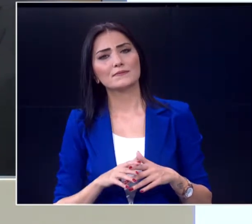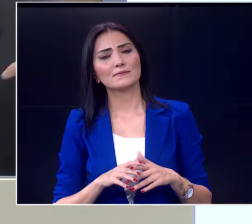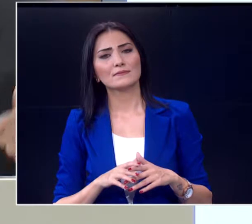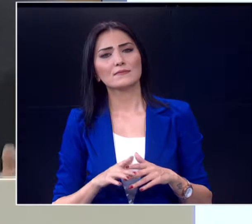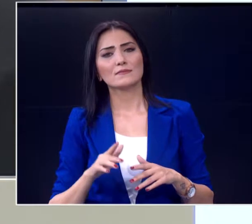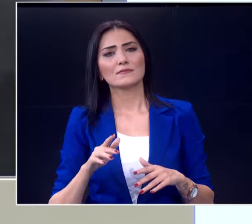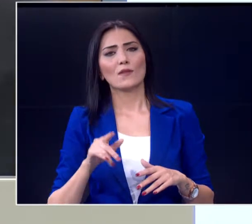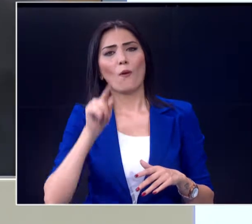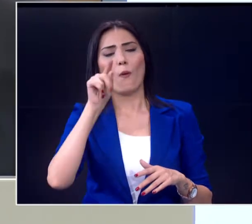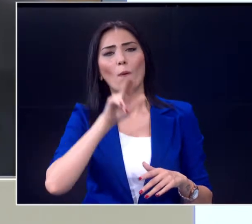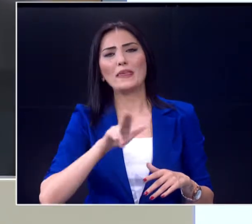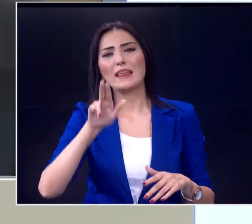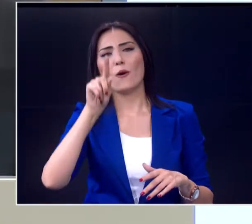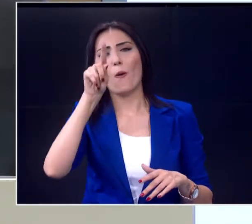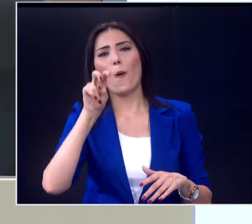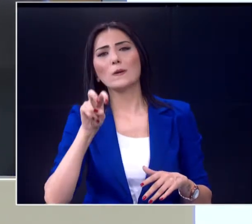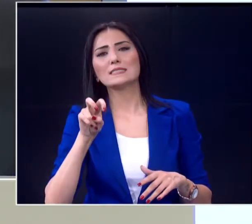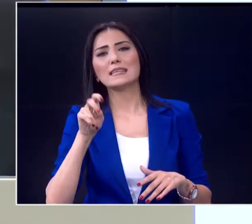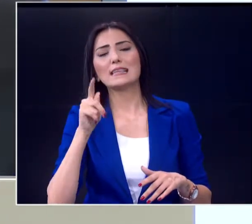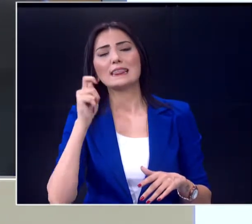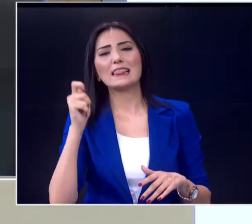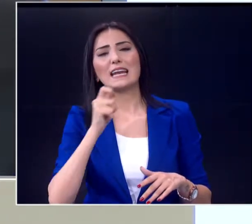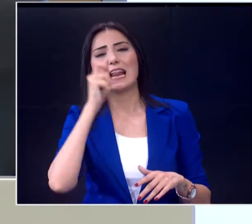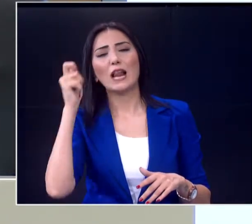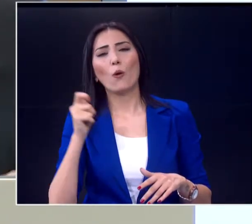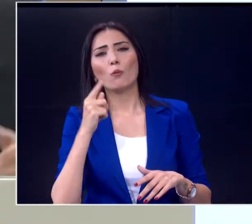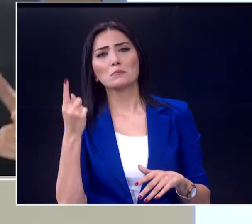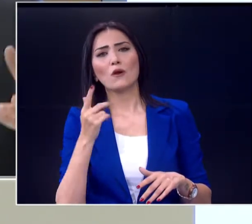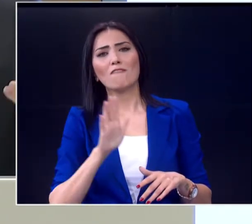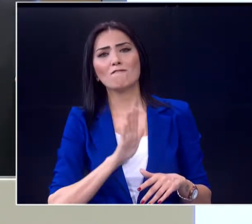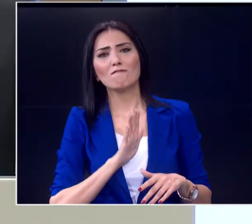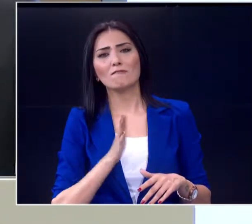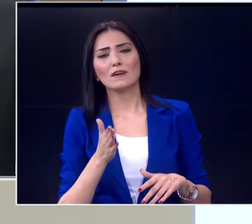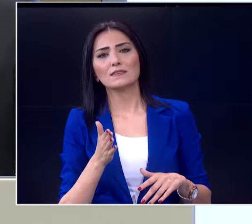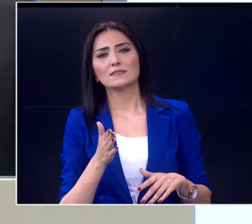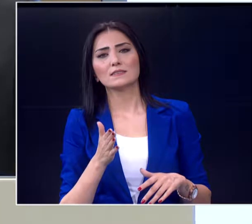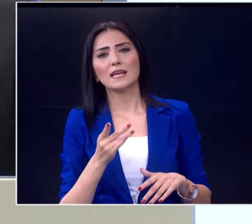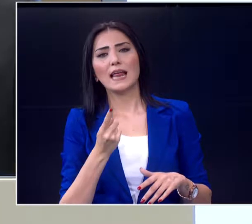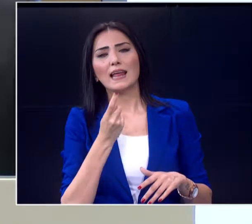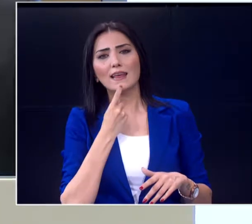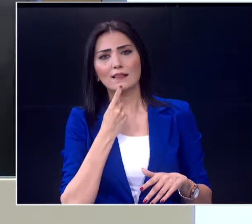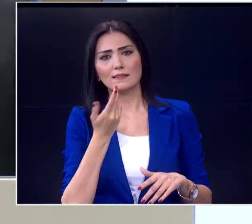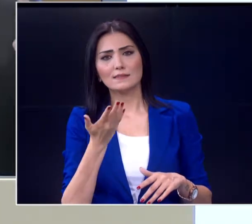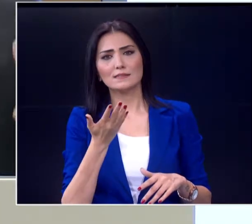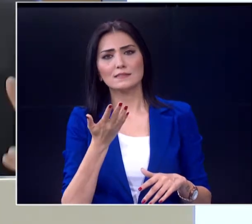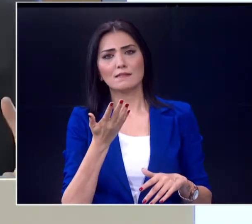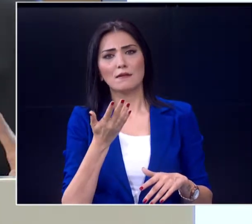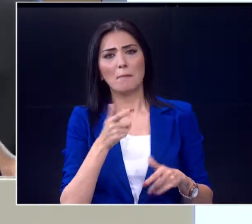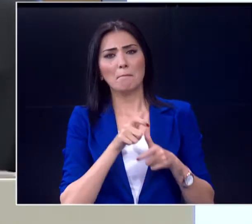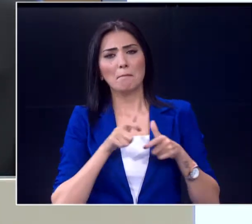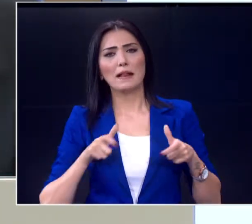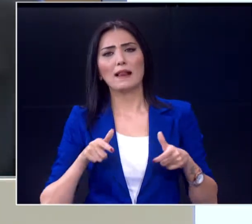yani 17-18 trilyonluk bir şeyi var. Yani yıllık, öyle değil mi? Milli geliri